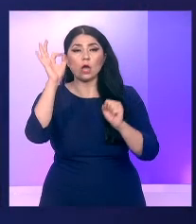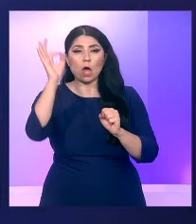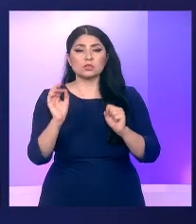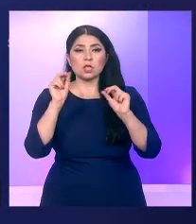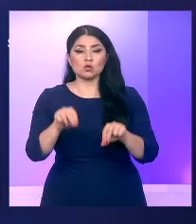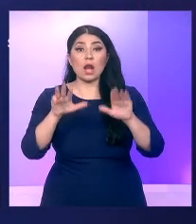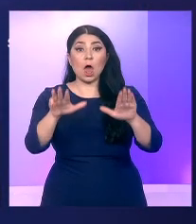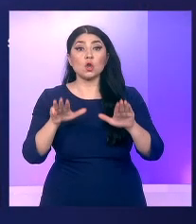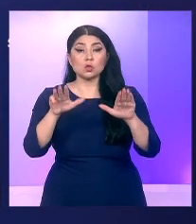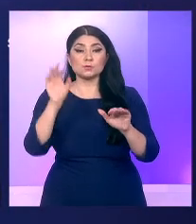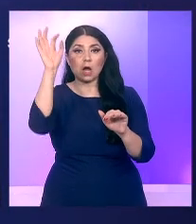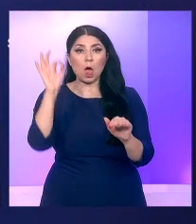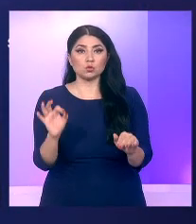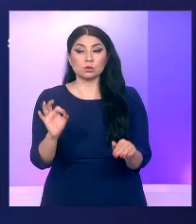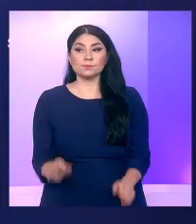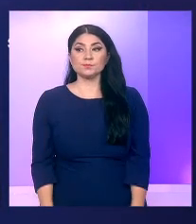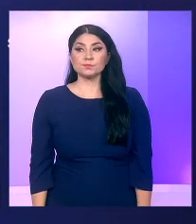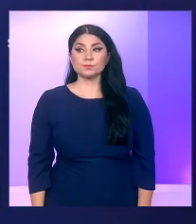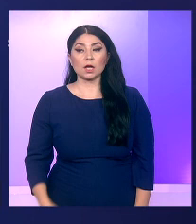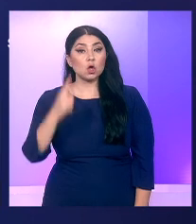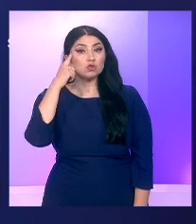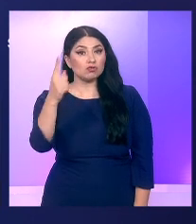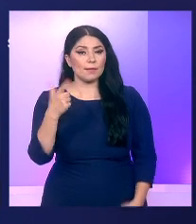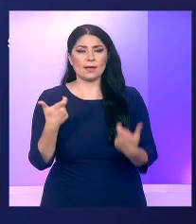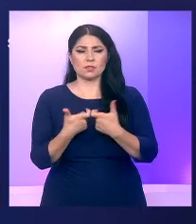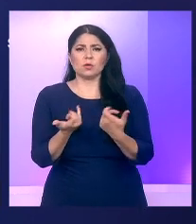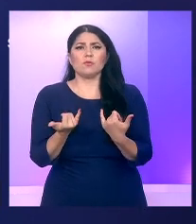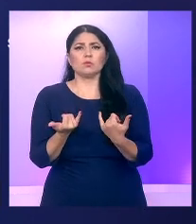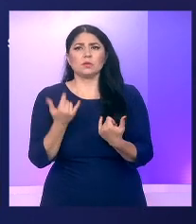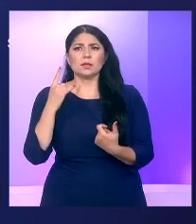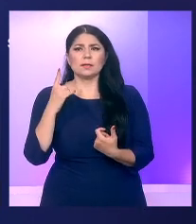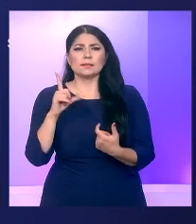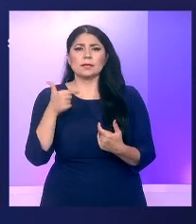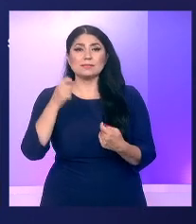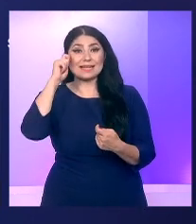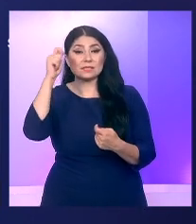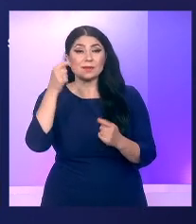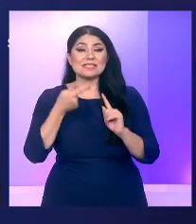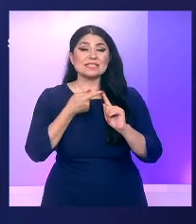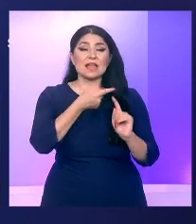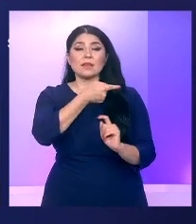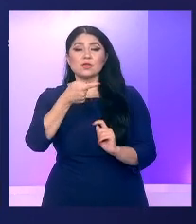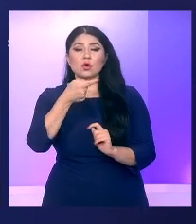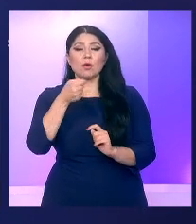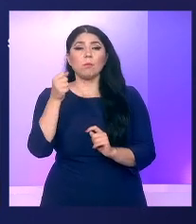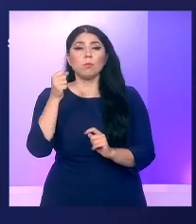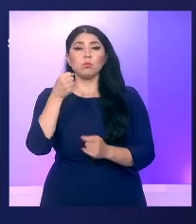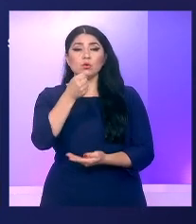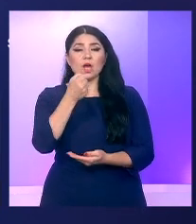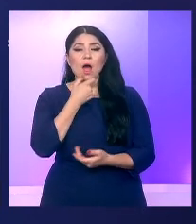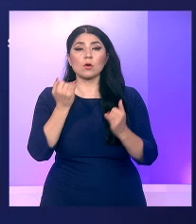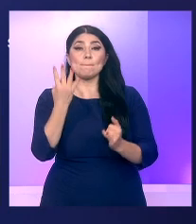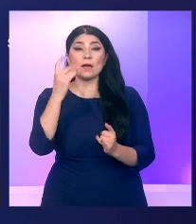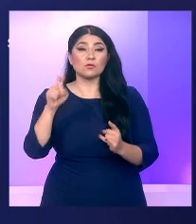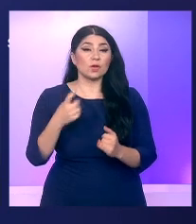la 19%. Știm că executivul trebuie să se încadreze în ținta de deficit bugetar pentru anul acesta